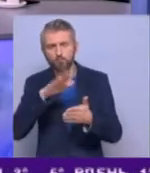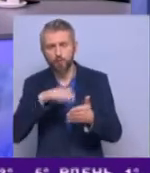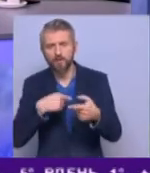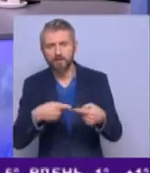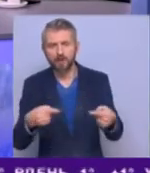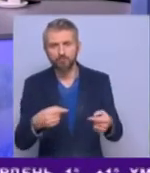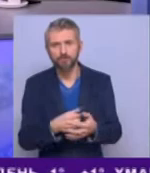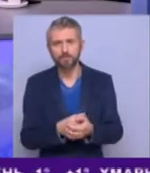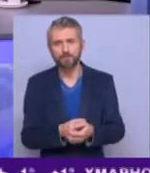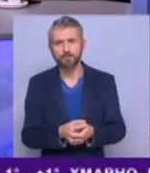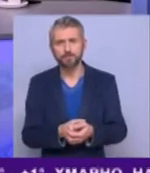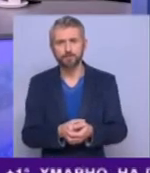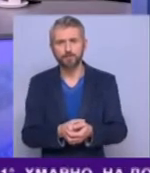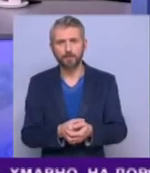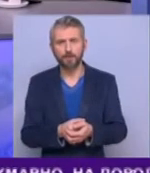там